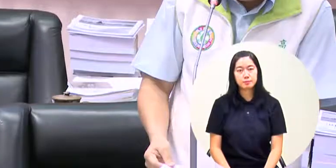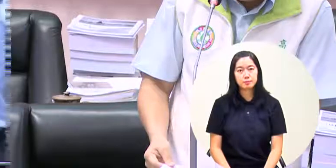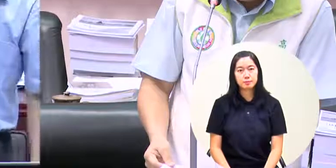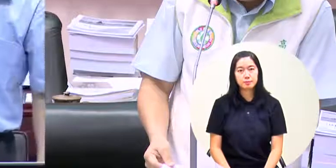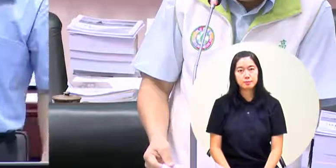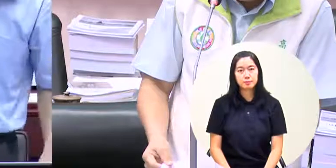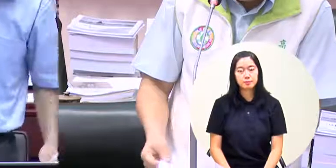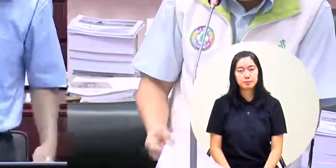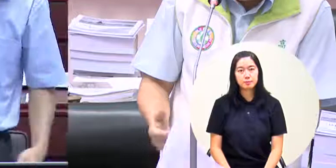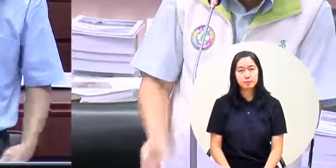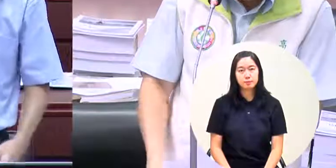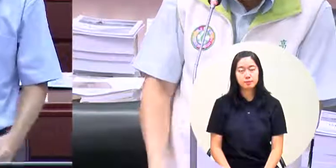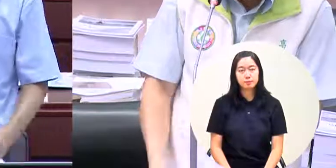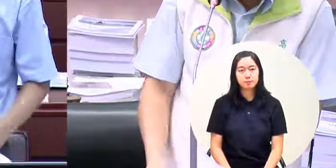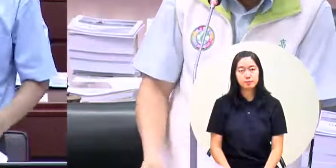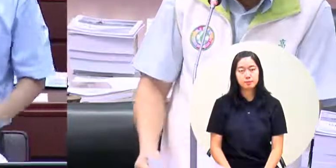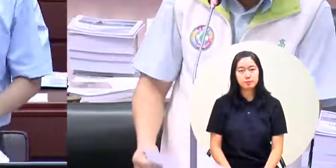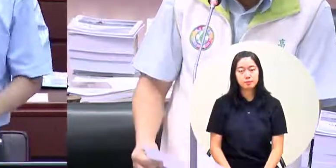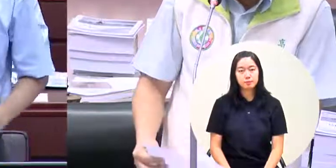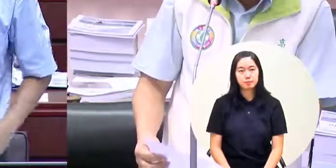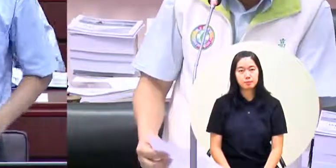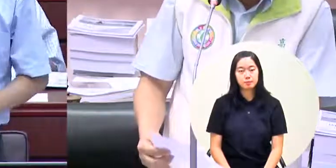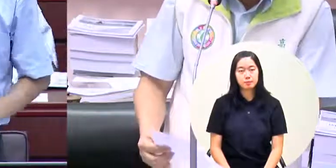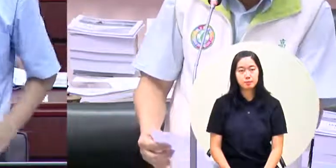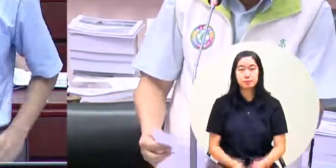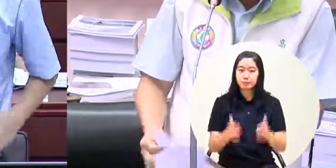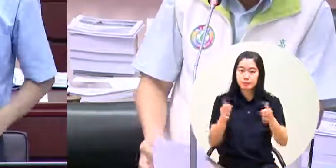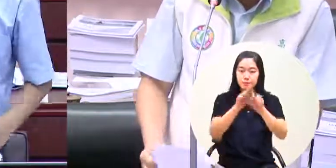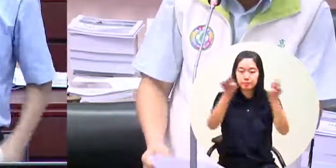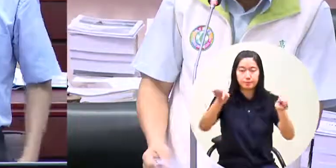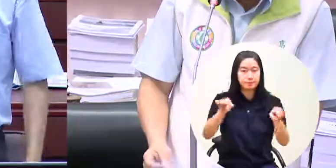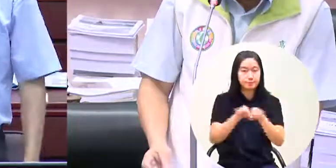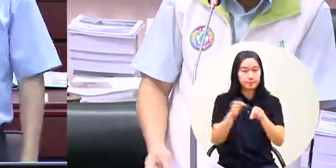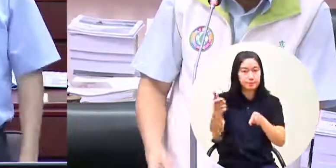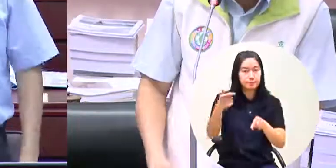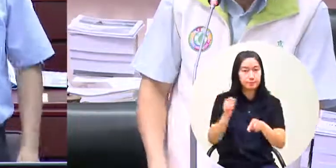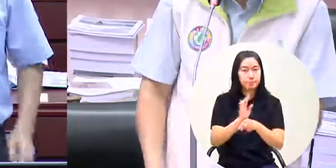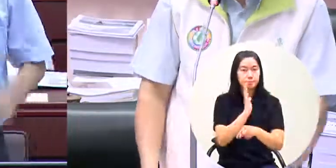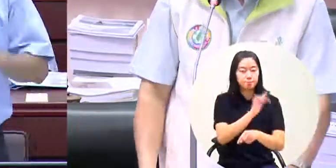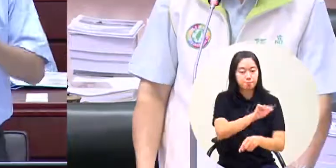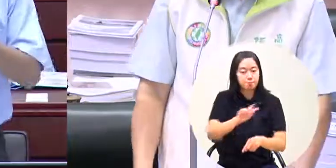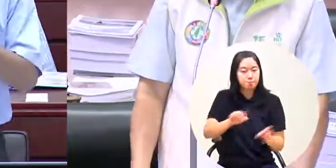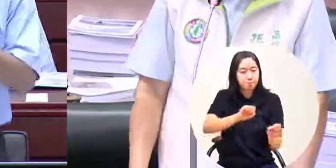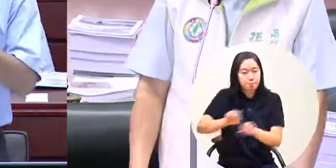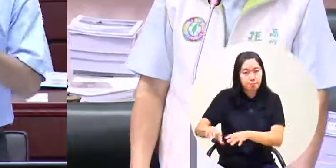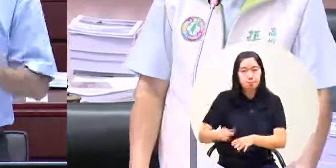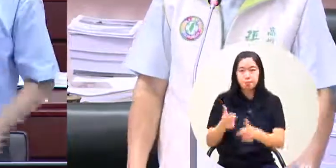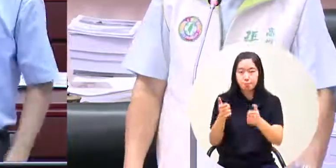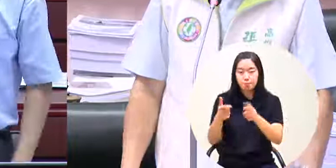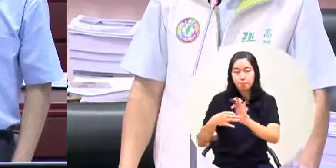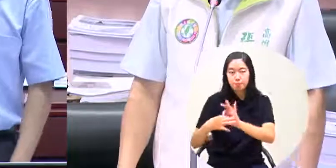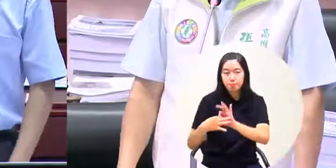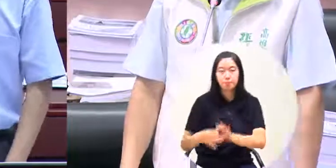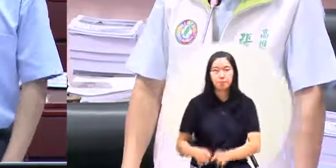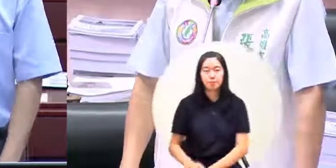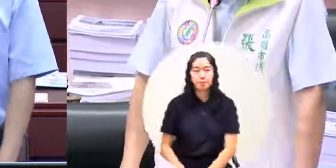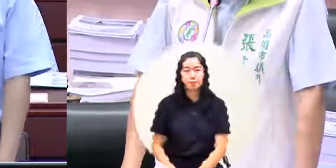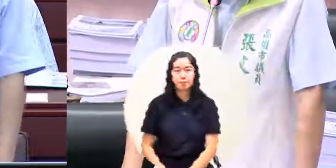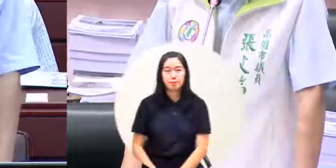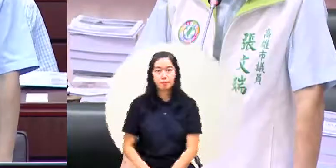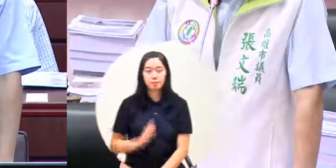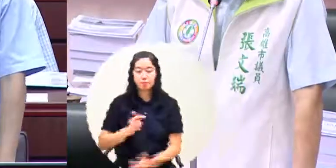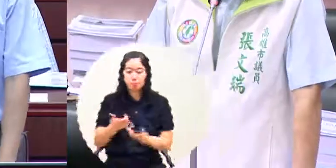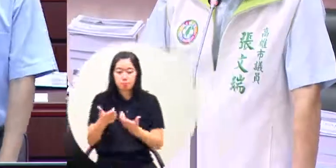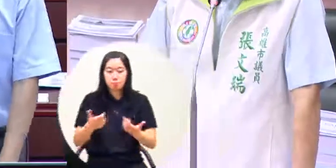多谢张议员，关心有关废弃物的处理哈。 拄只议员关心的这个部分，我分做两部分